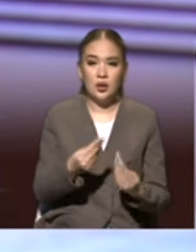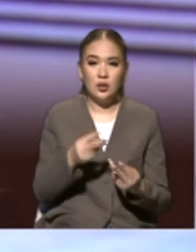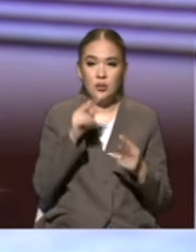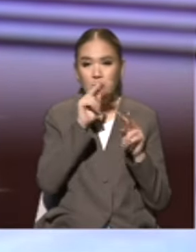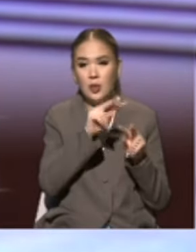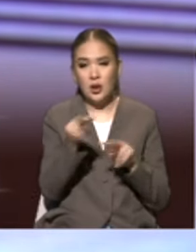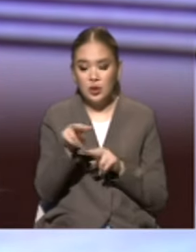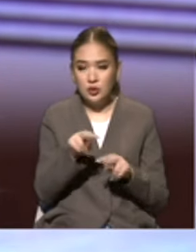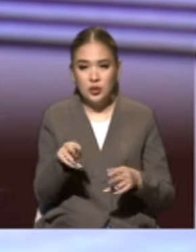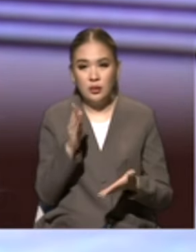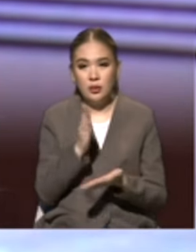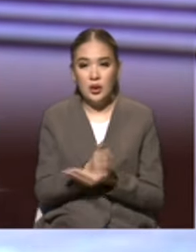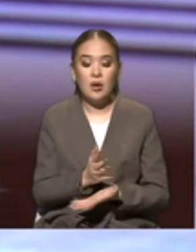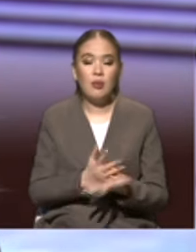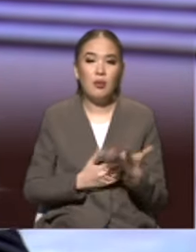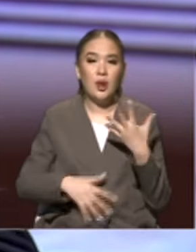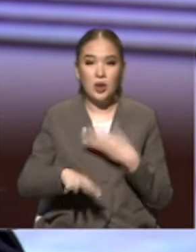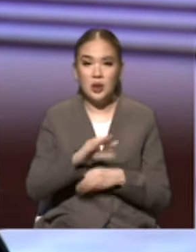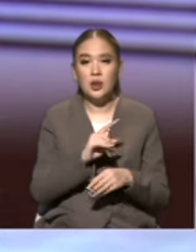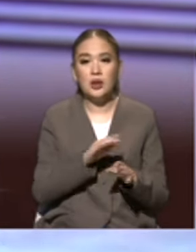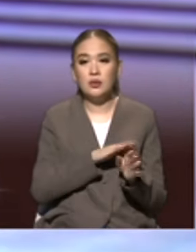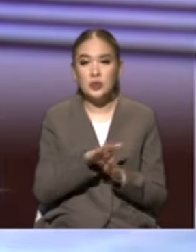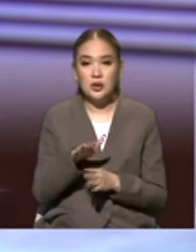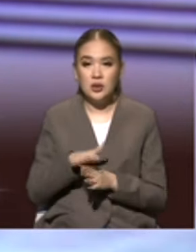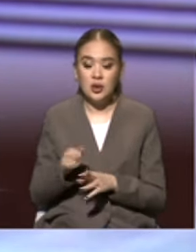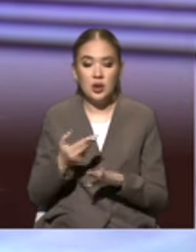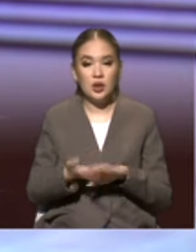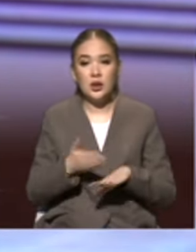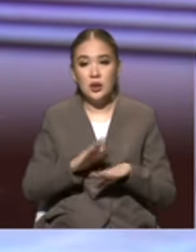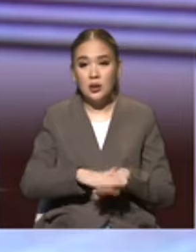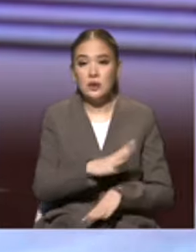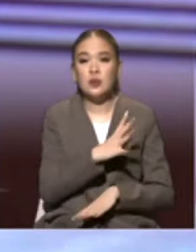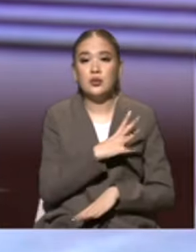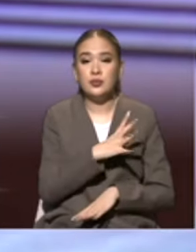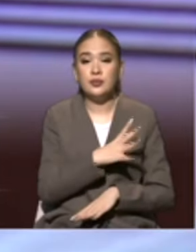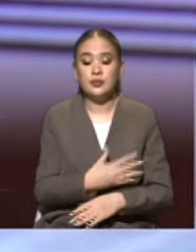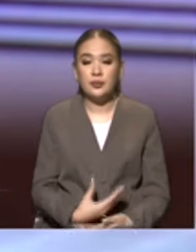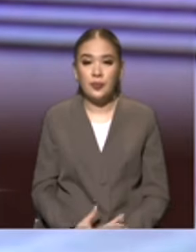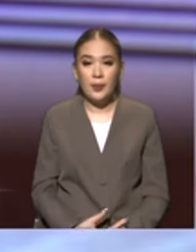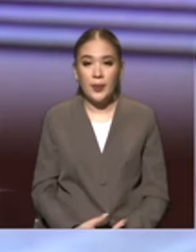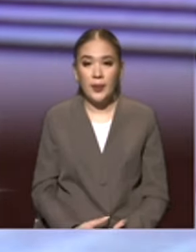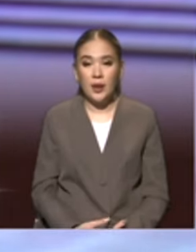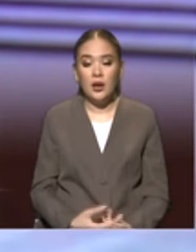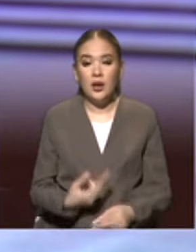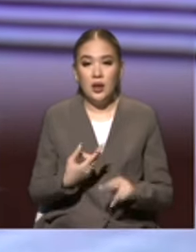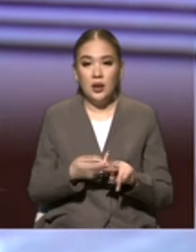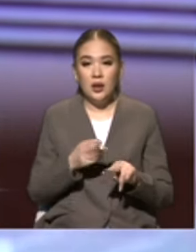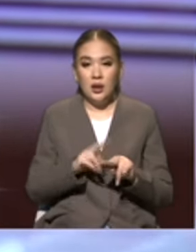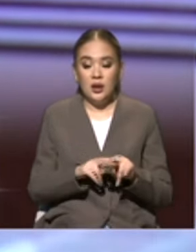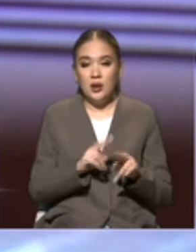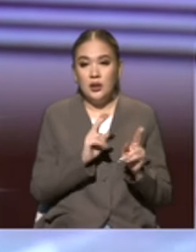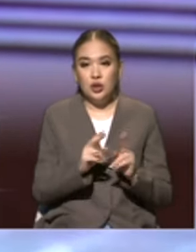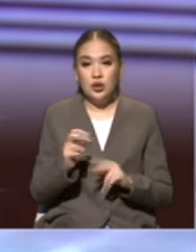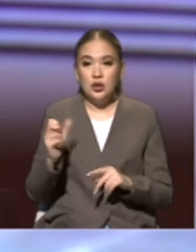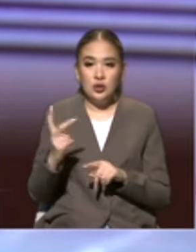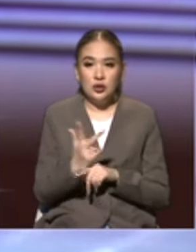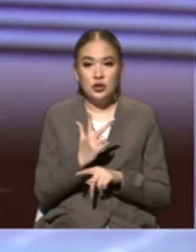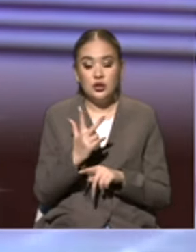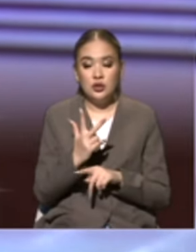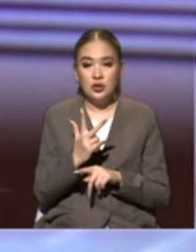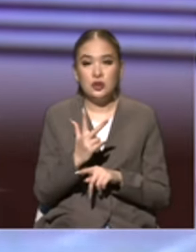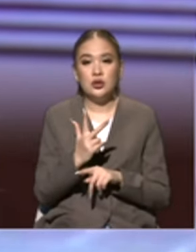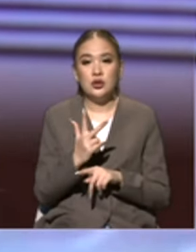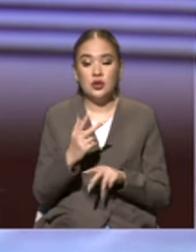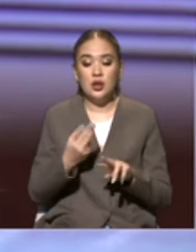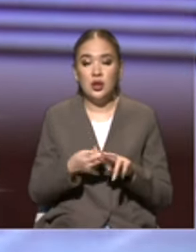бар. Енді барлық тараптың мүддесін қорғау өте қиынға соғып жатады. Бұл ретте енді жаңағы үш мәрте конкурс